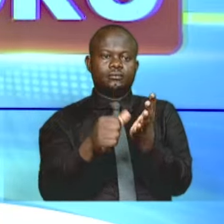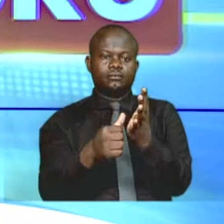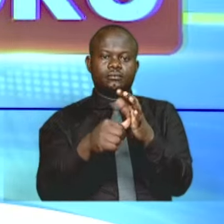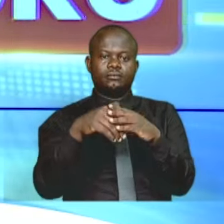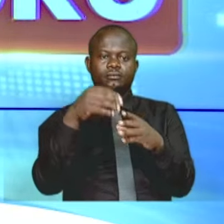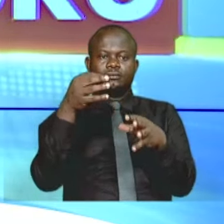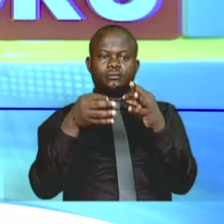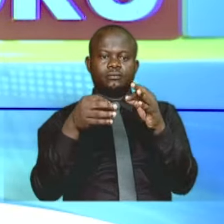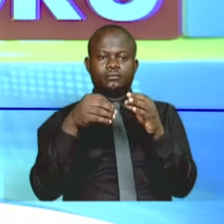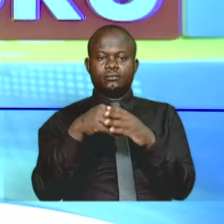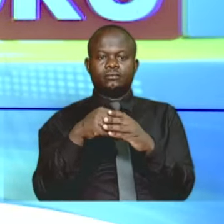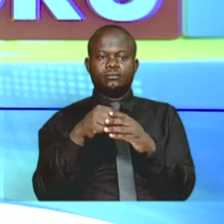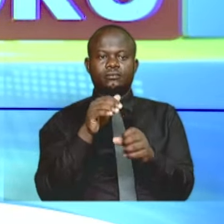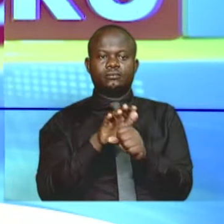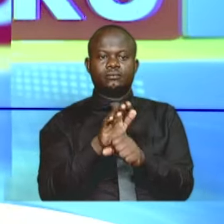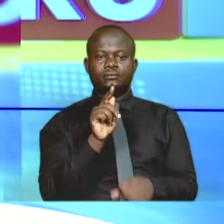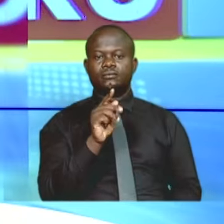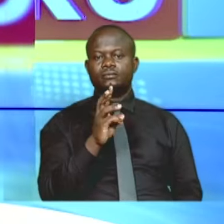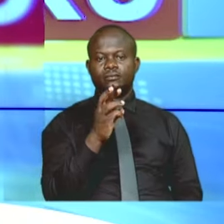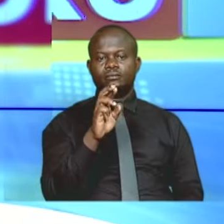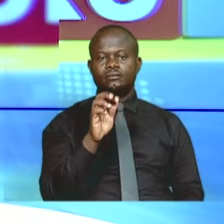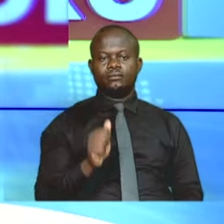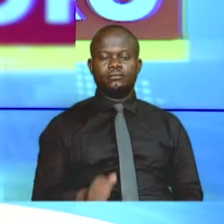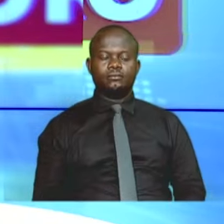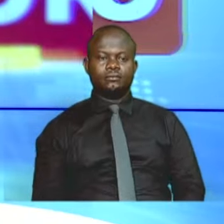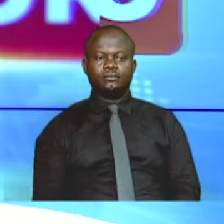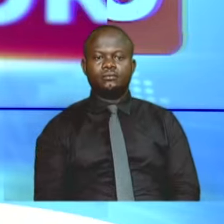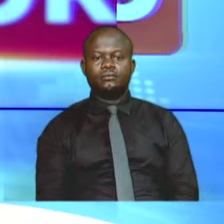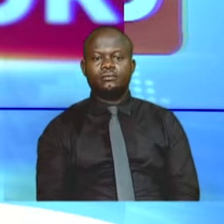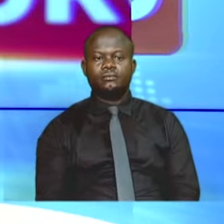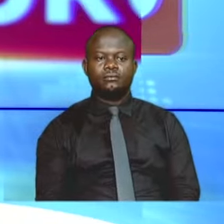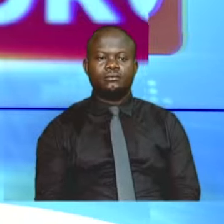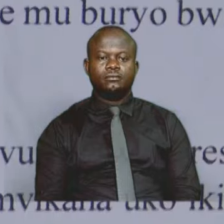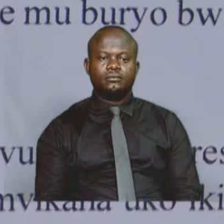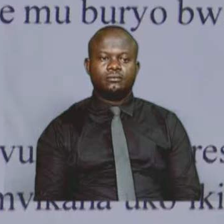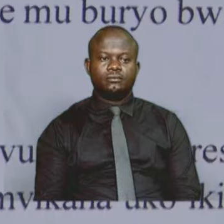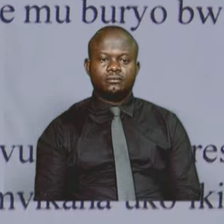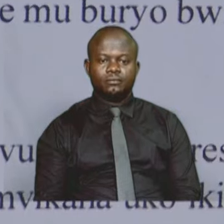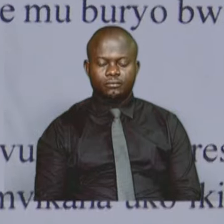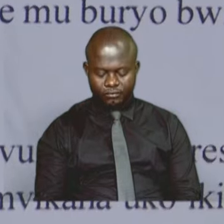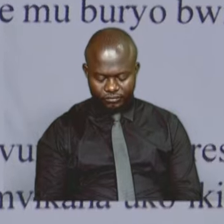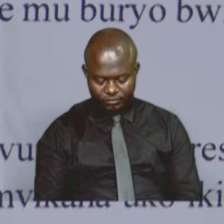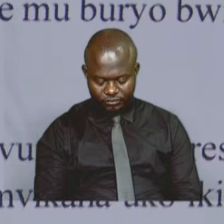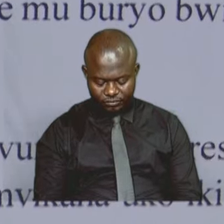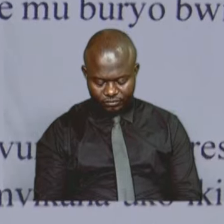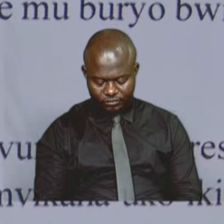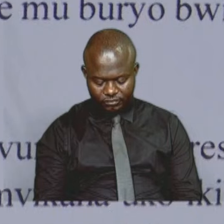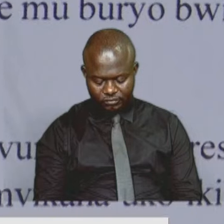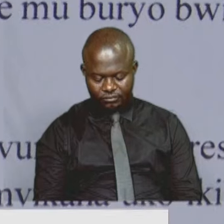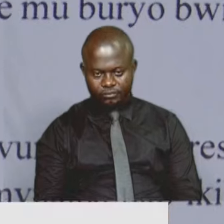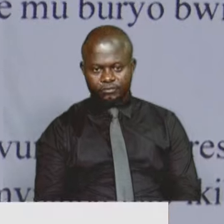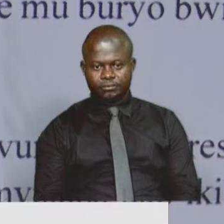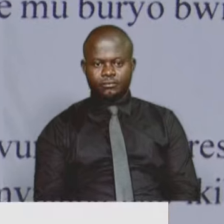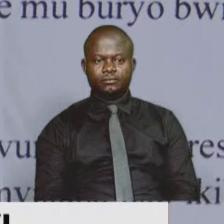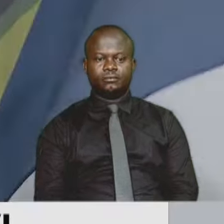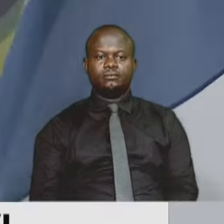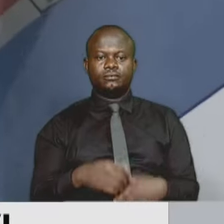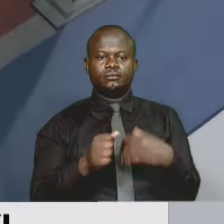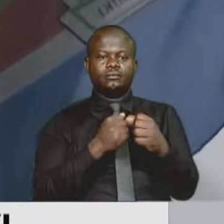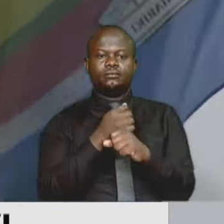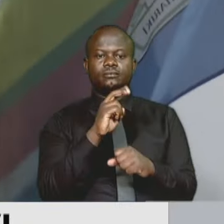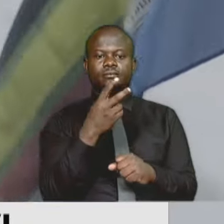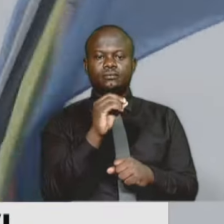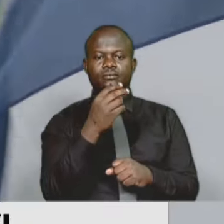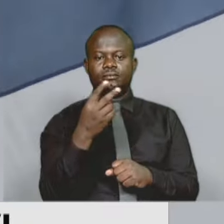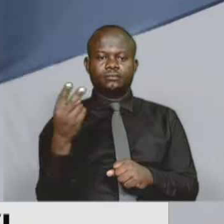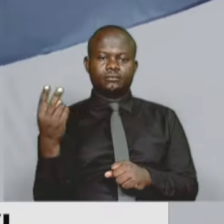mu nkiko. Kwigira Isa afite ibindi kuri inkuru. Mu mwaka wa 2022 guverinoma y'u Rwanda